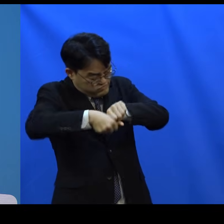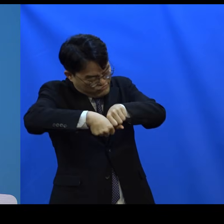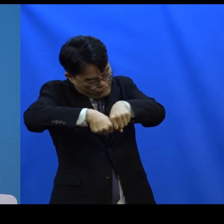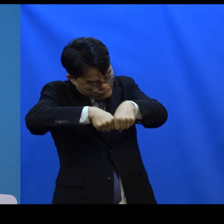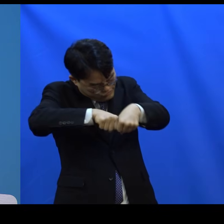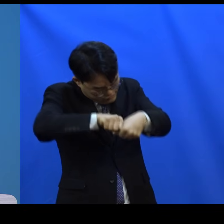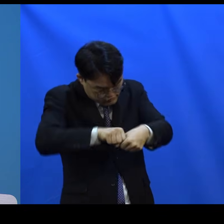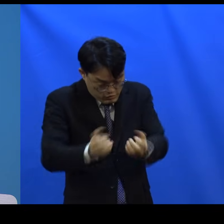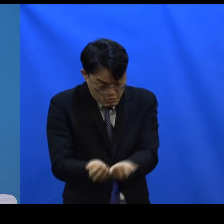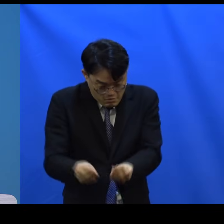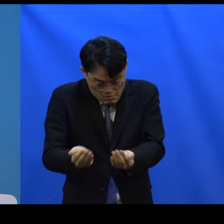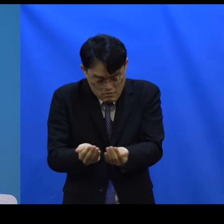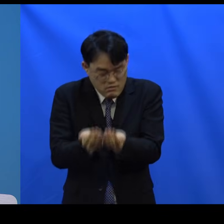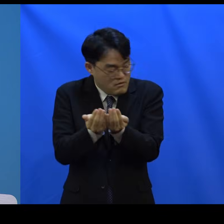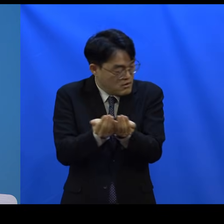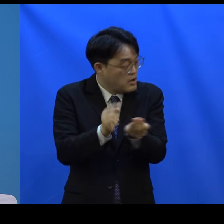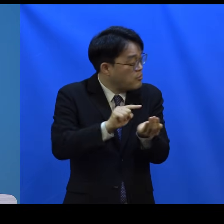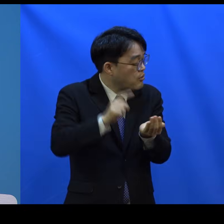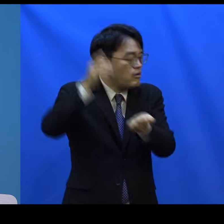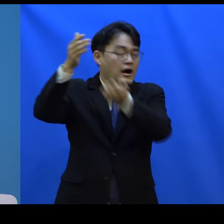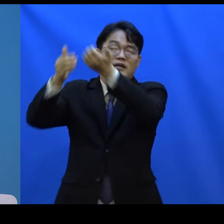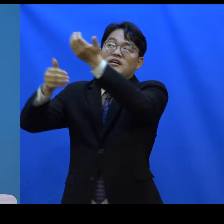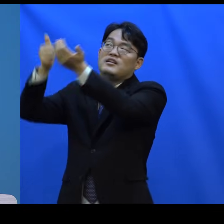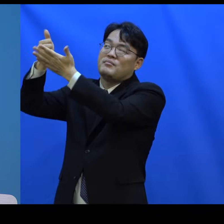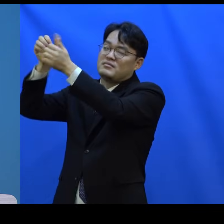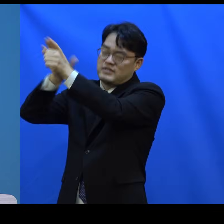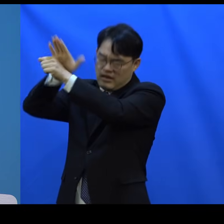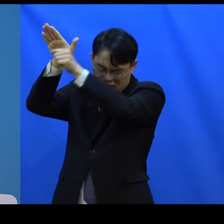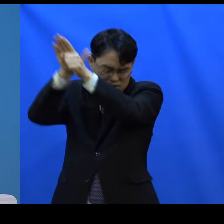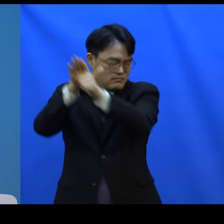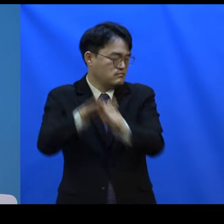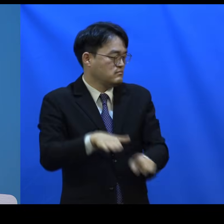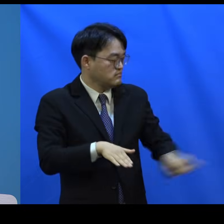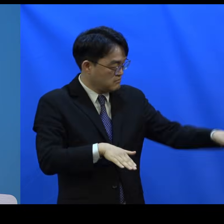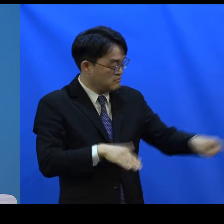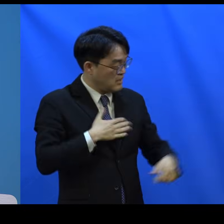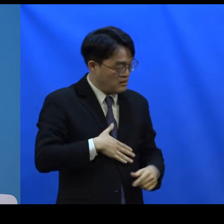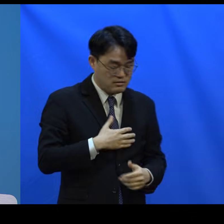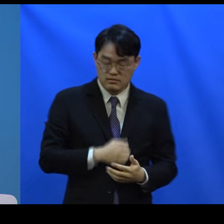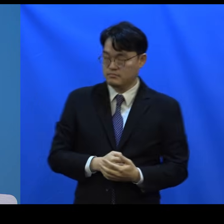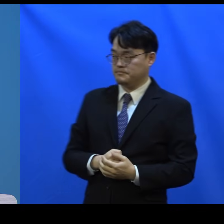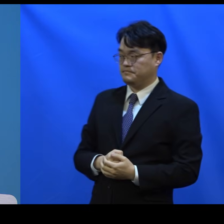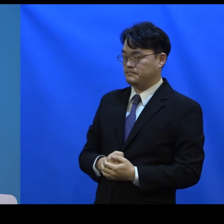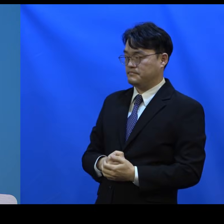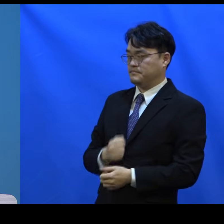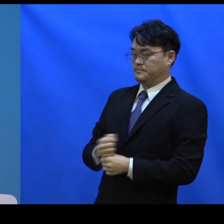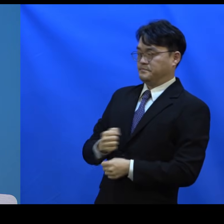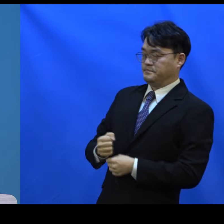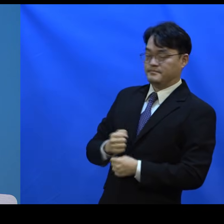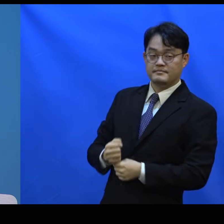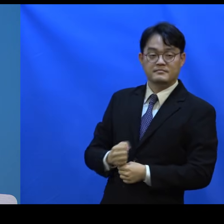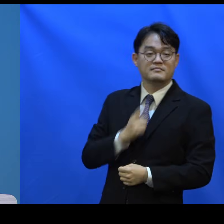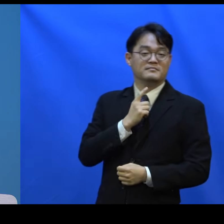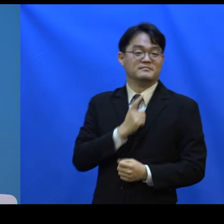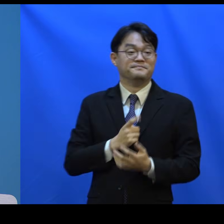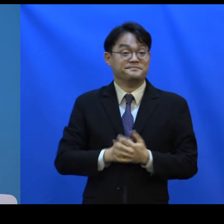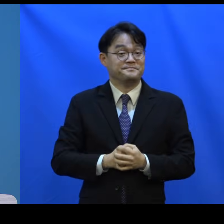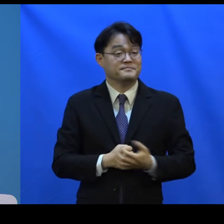논리, 그게 사랑이라고 제시한 겁니다. 가장 큰 계명은 하나님을 사랑하는 것이다.